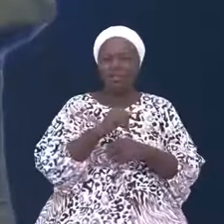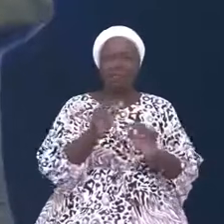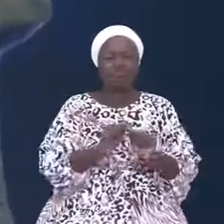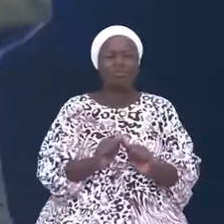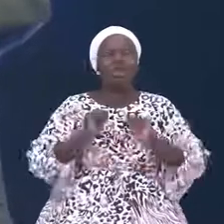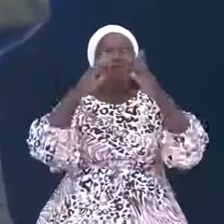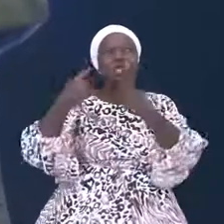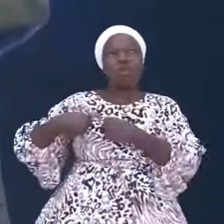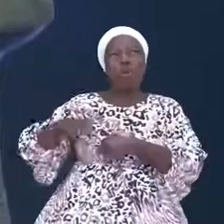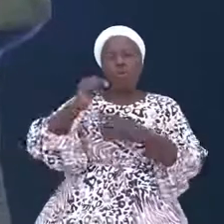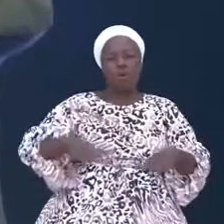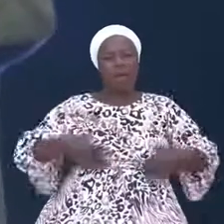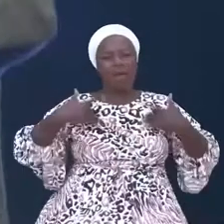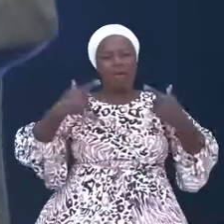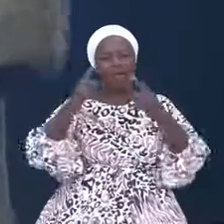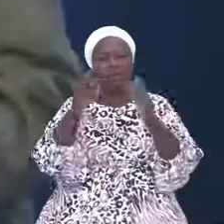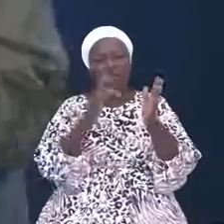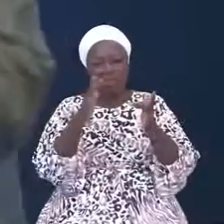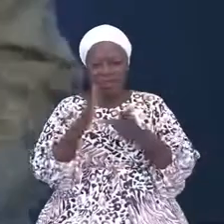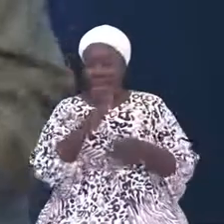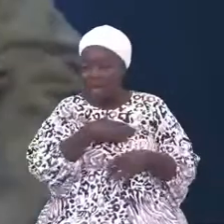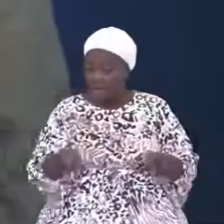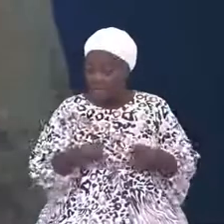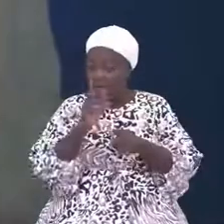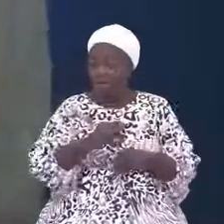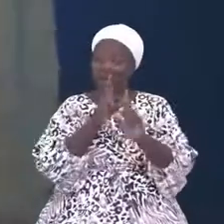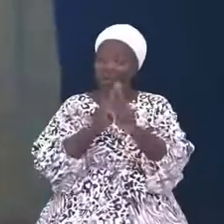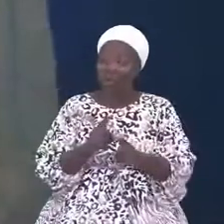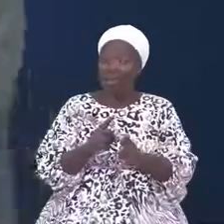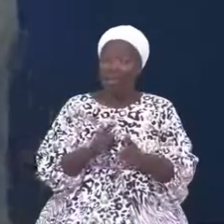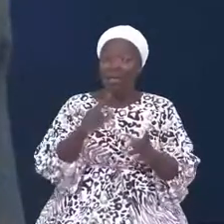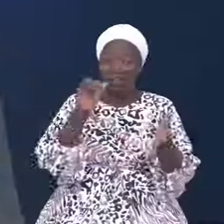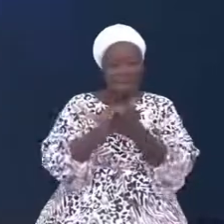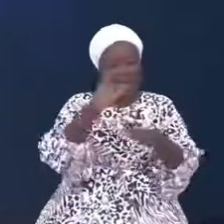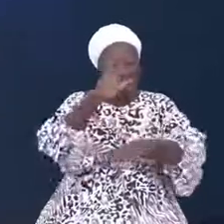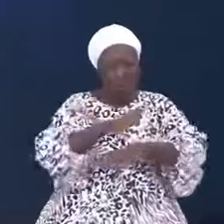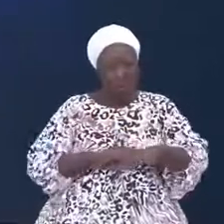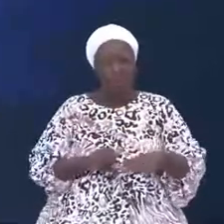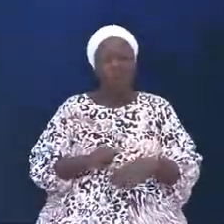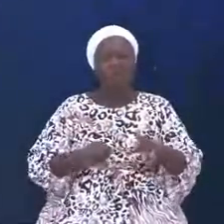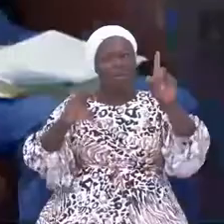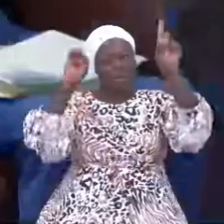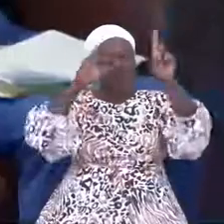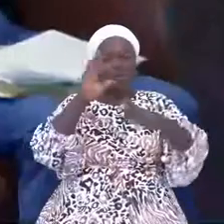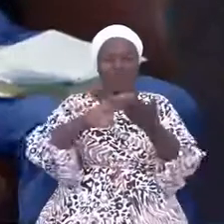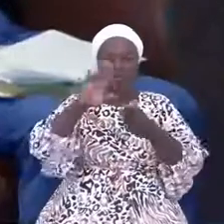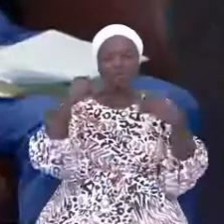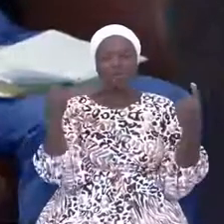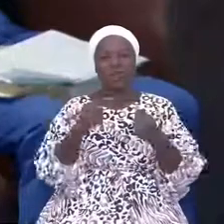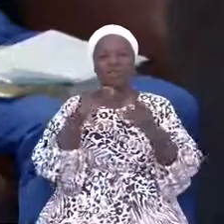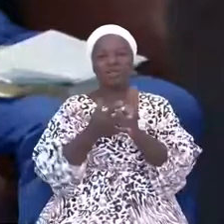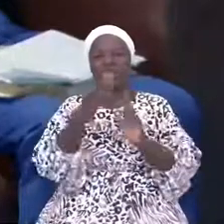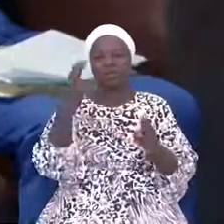viendra pour lever ta main. Et tu donneras ton cœur, ta vie à Jésus. Et comme tu réponds à